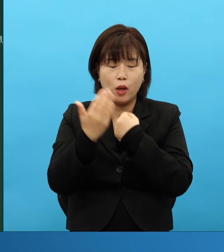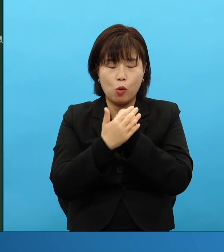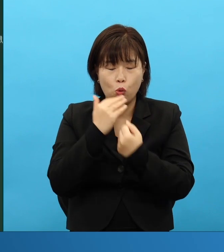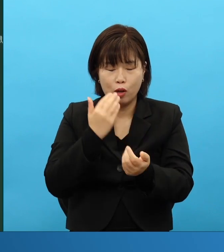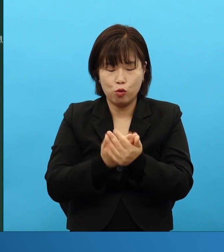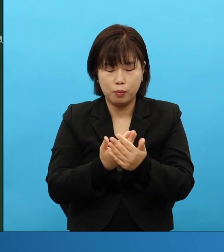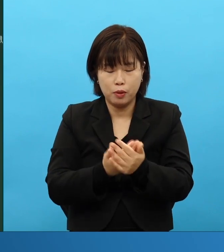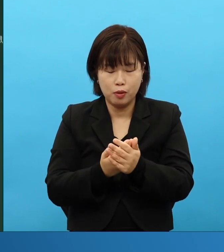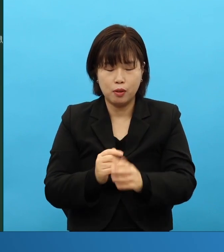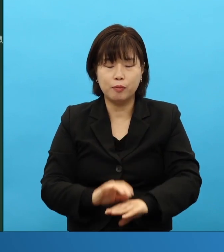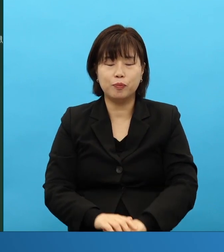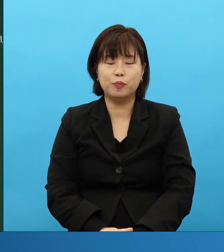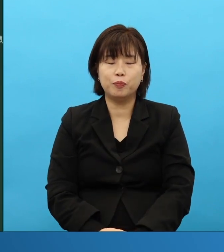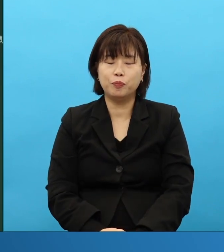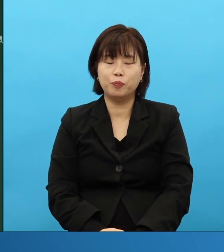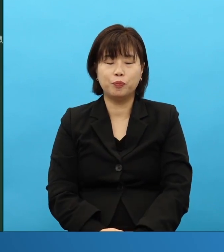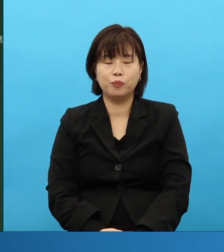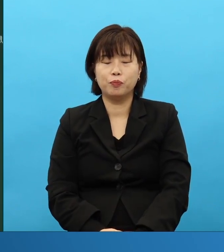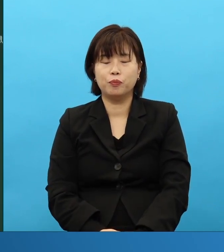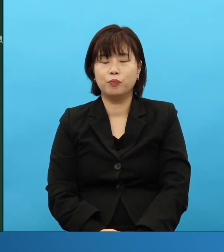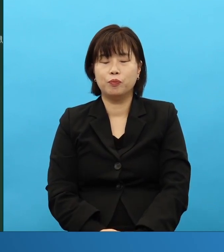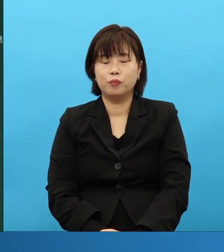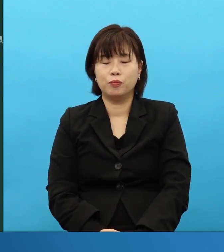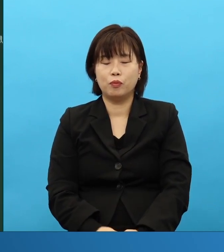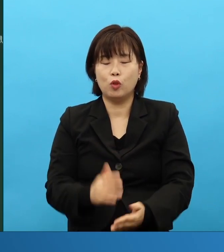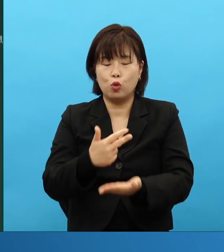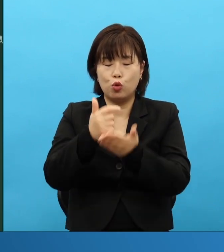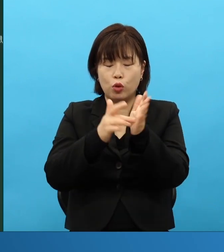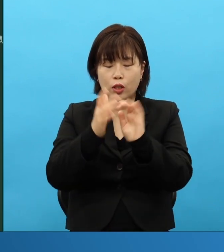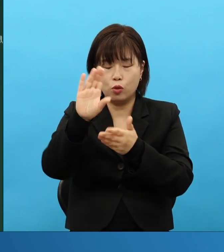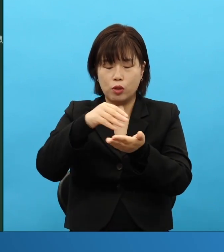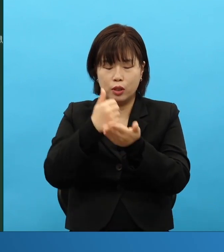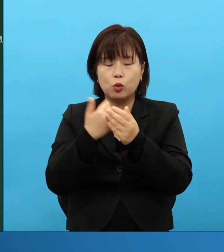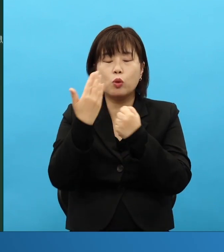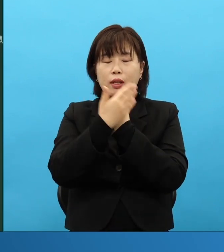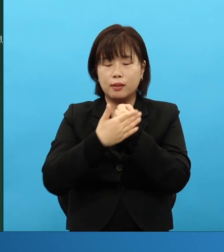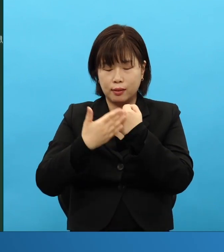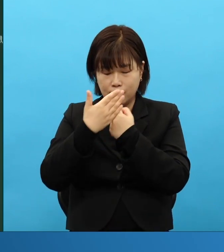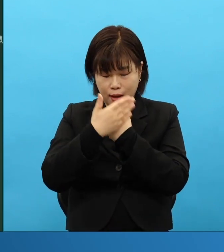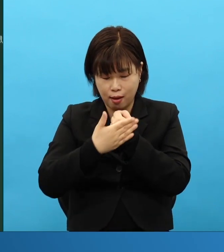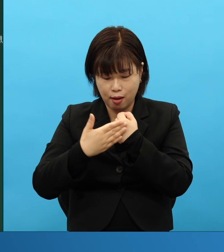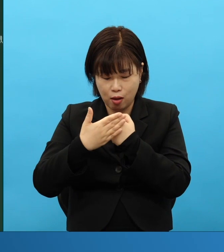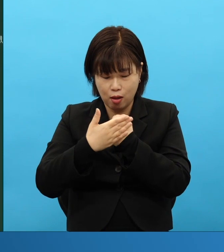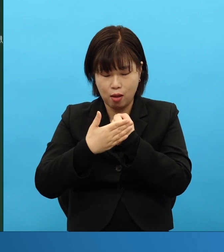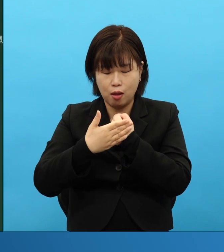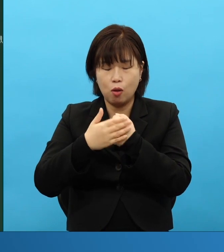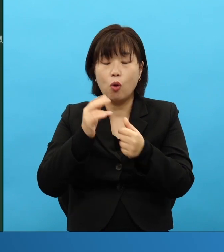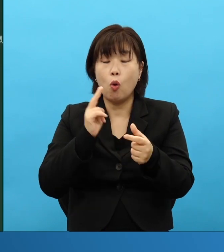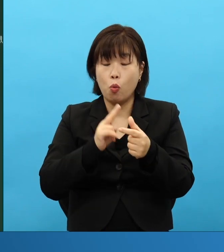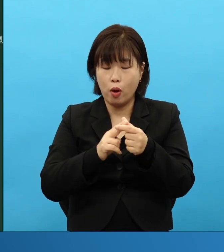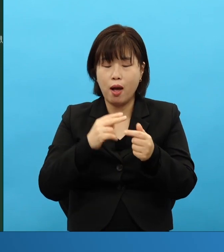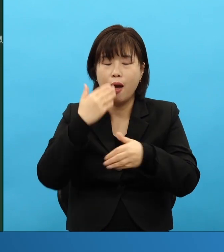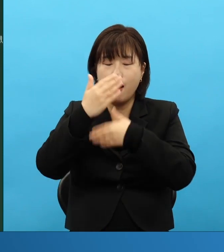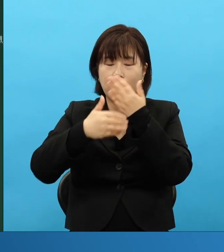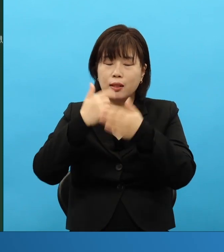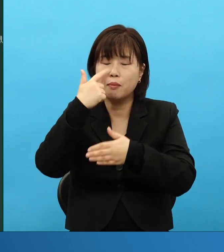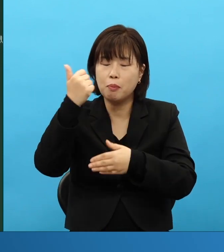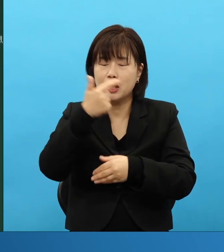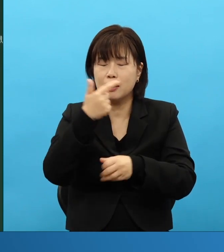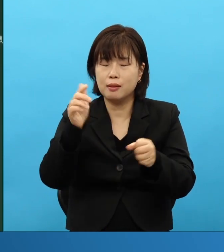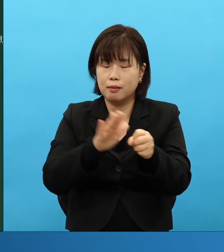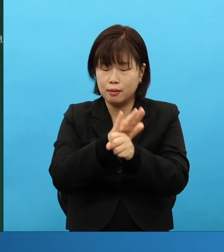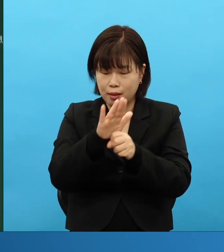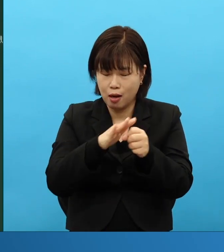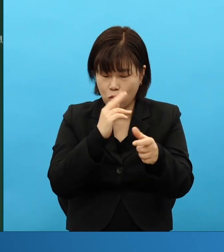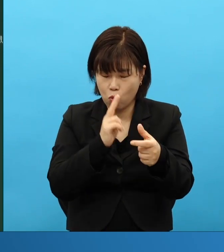of the miracle of the 5 loaves and the 2 fish. 주 예수 그리스도의 은혜와 May the grace of our Lord Jesus Christ 아버지 하나님의 크신 사랑과 and the great love of